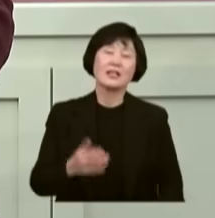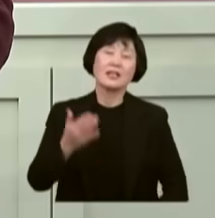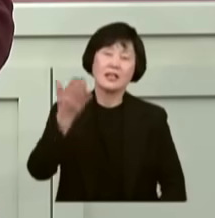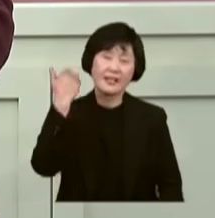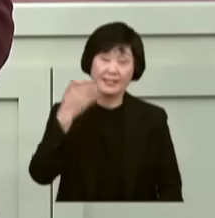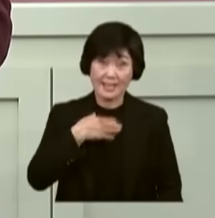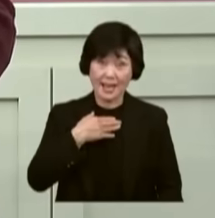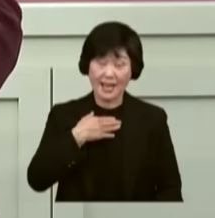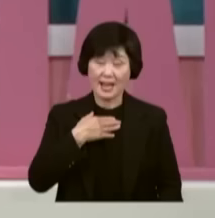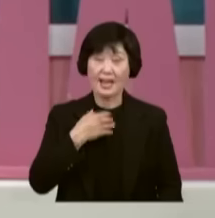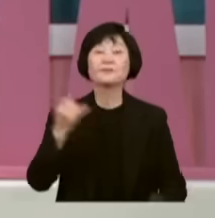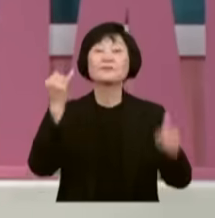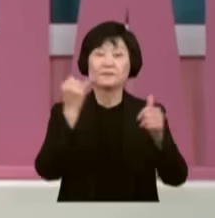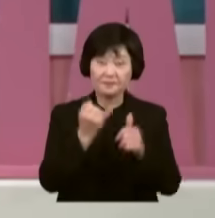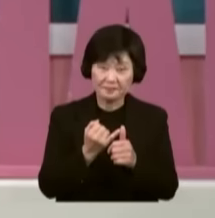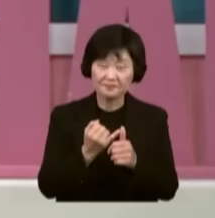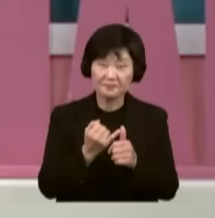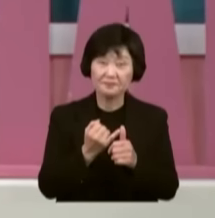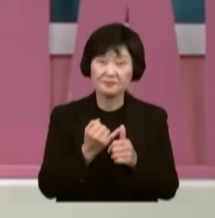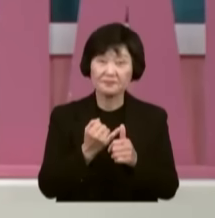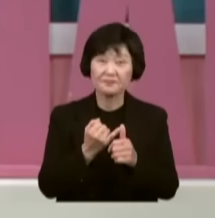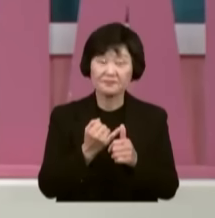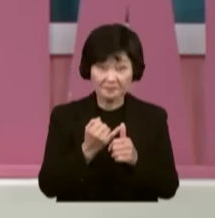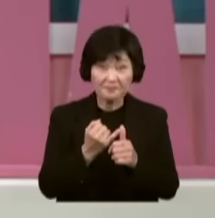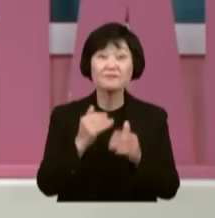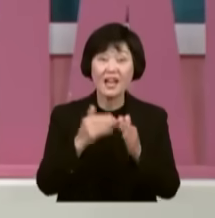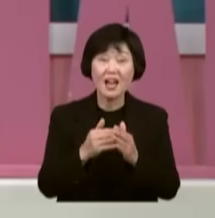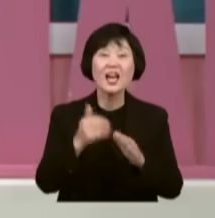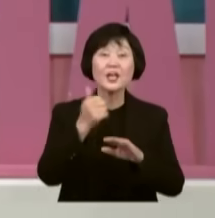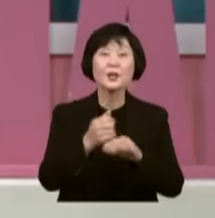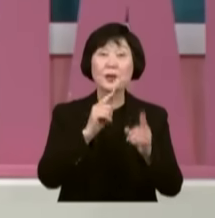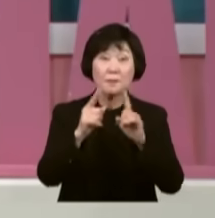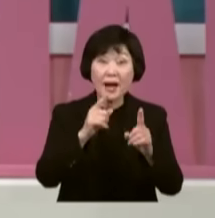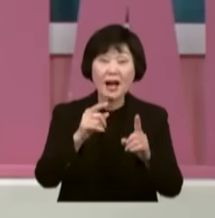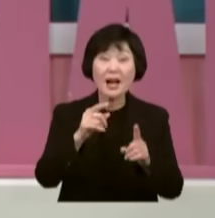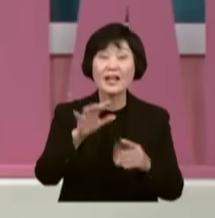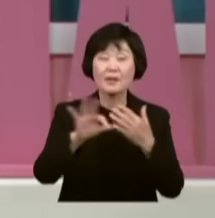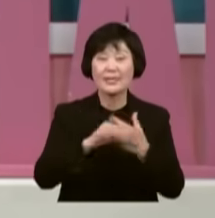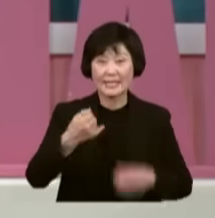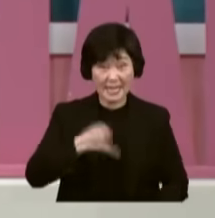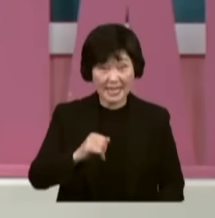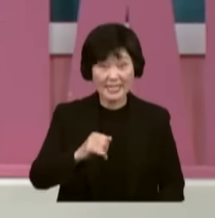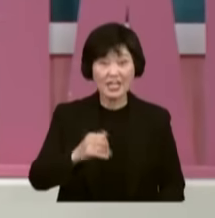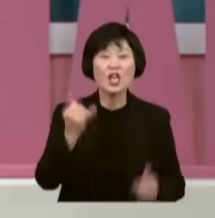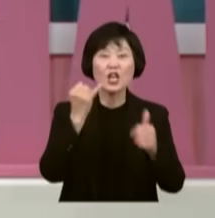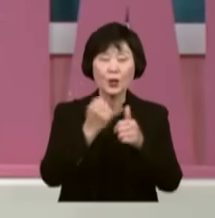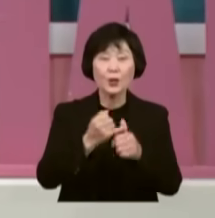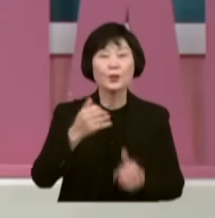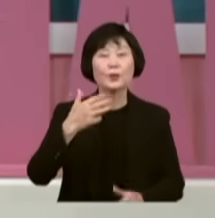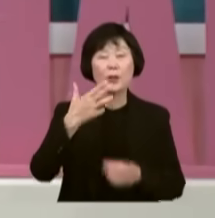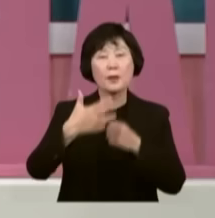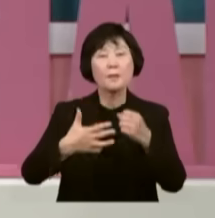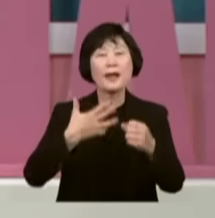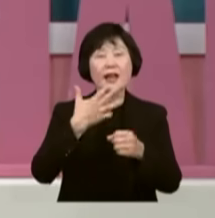그 당시 이제 결혼을 해서 네. 결론으로 말씀드리면은 얘는 이제 8년 반 만에 태어난 애고